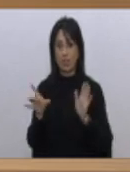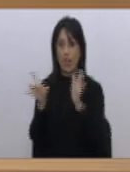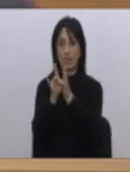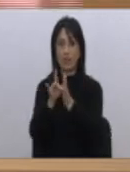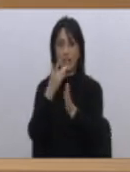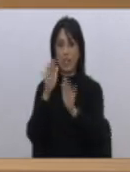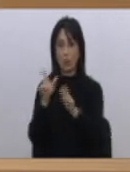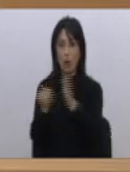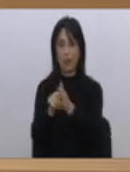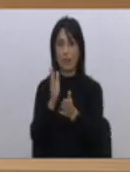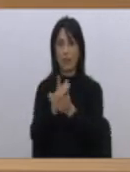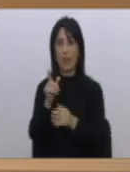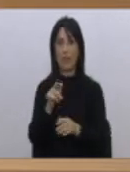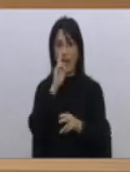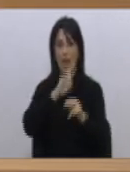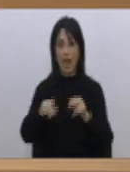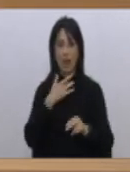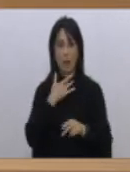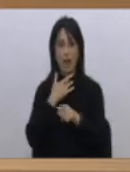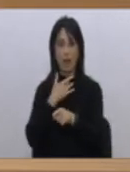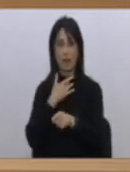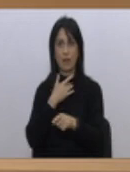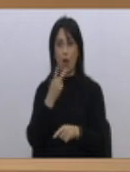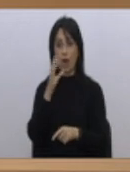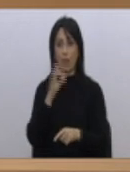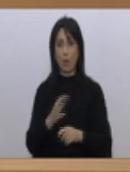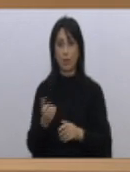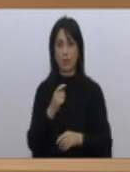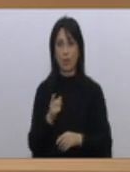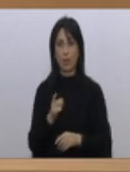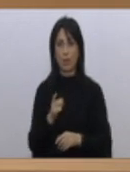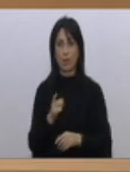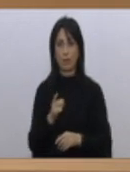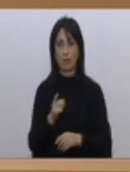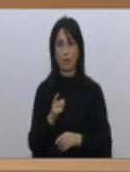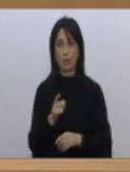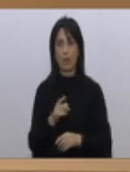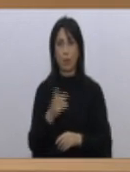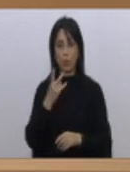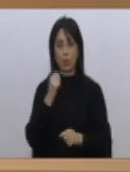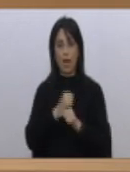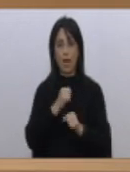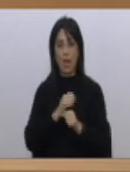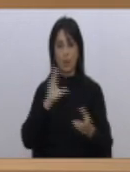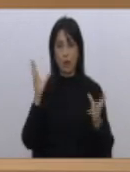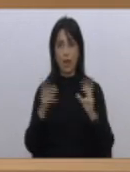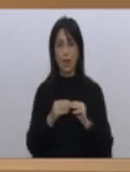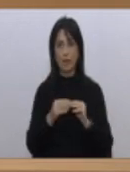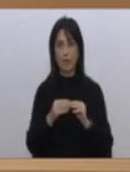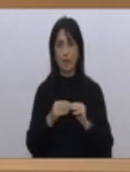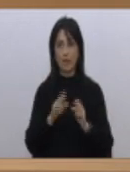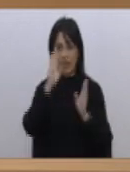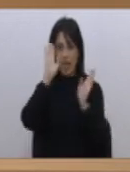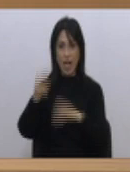ნაციონალურ მოძრაობასთან, ეგრევე კარგავთ ხმებს. 2% აიღეთ. ხო უნდა გააკეთოთ ანალიზი და